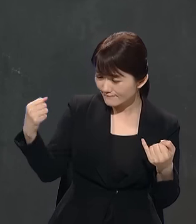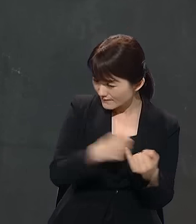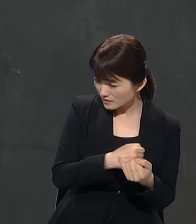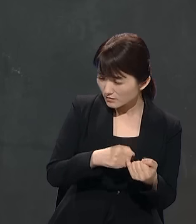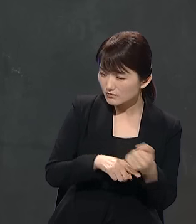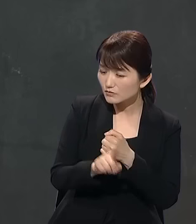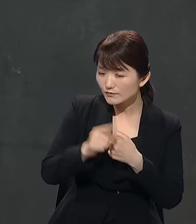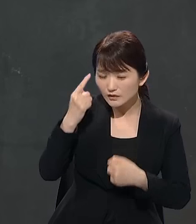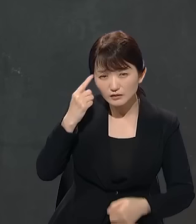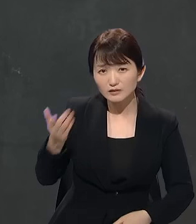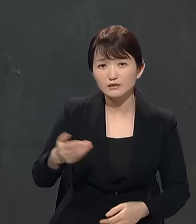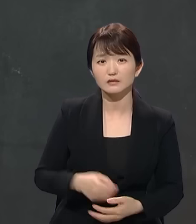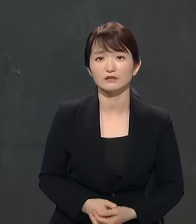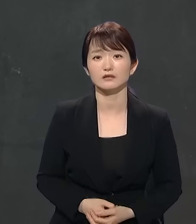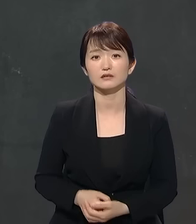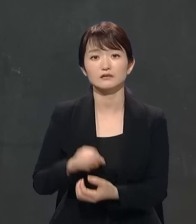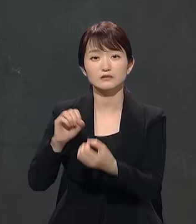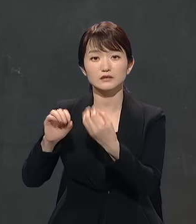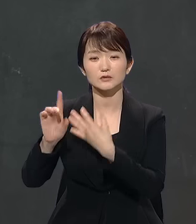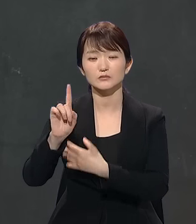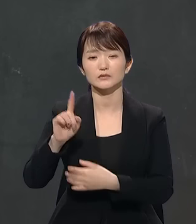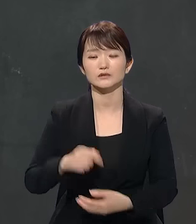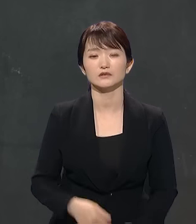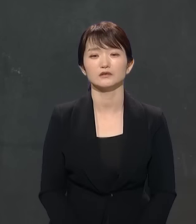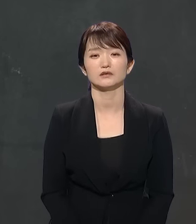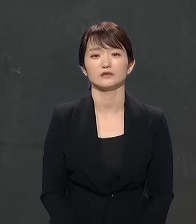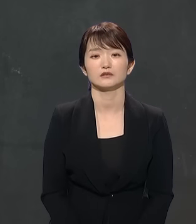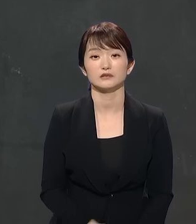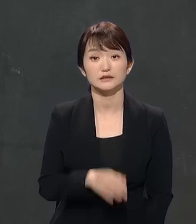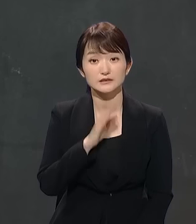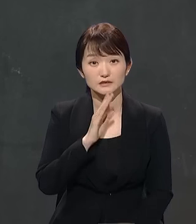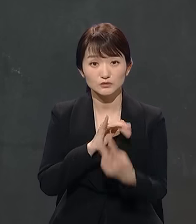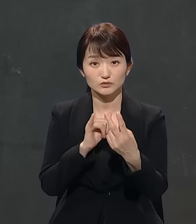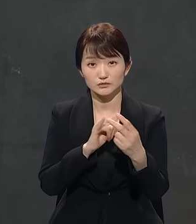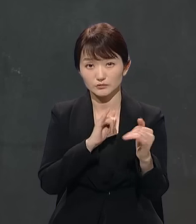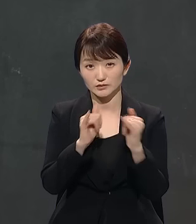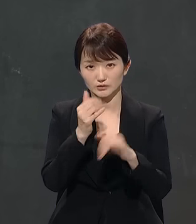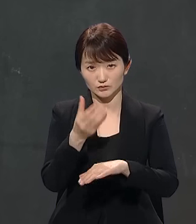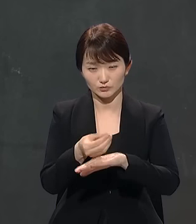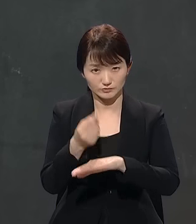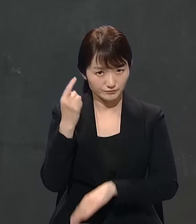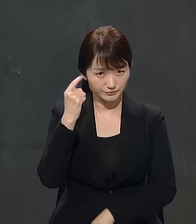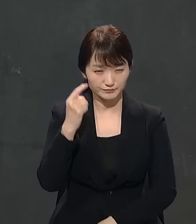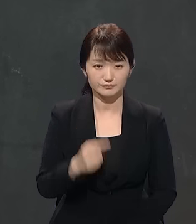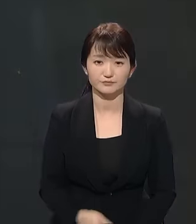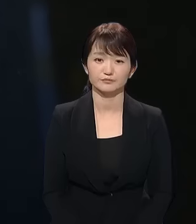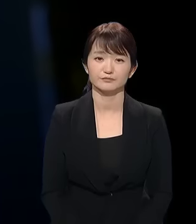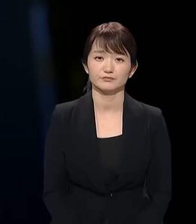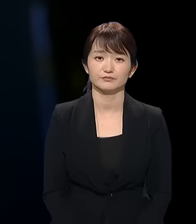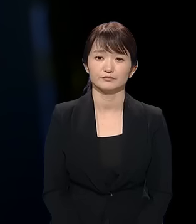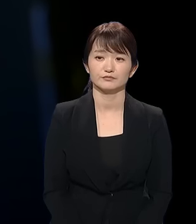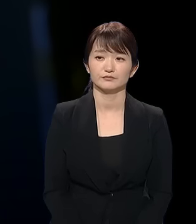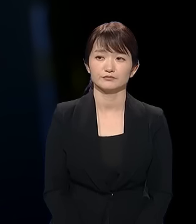이렇게 물어봤더니 저런 답변을 했다는 겁니다. 직접 이 실제 두 사람의 대화 녹취 들어보시죠.